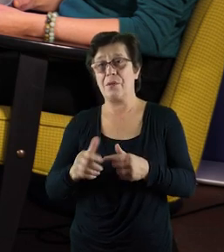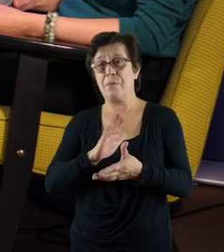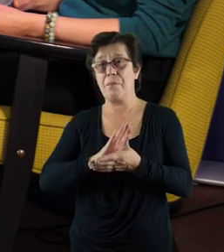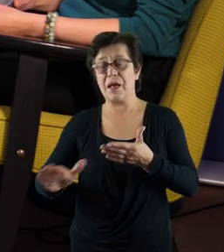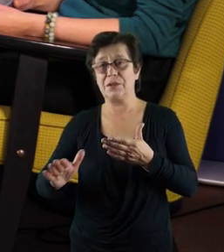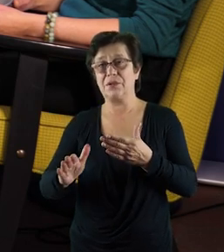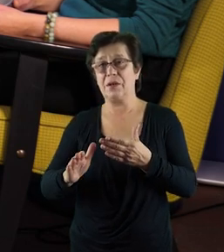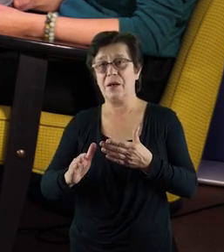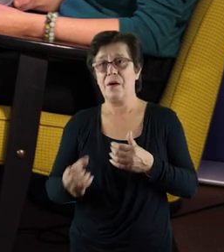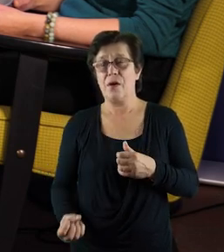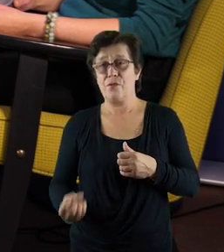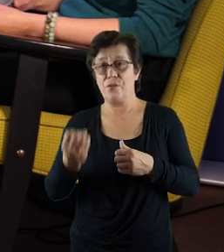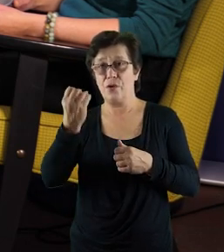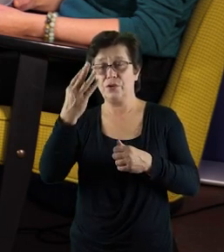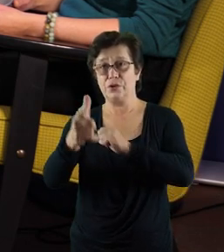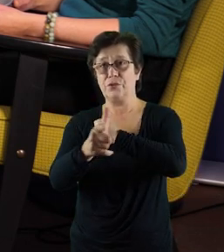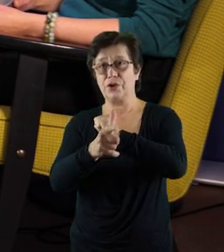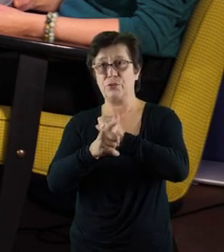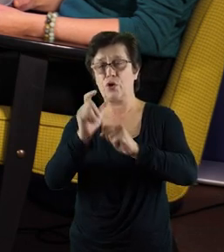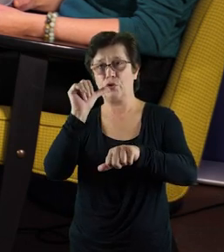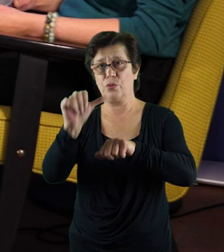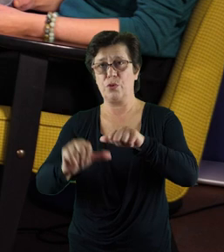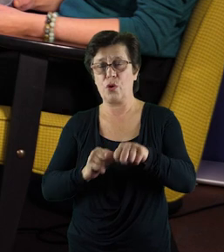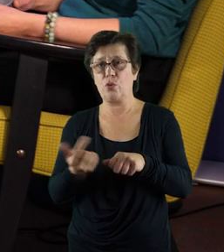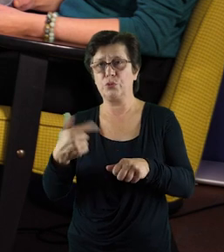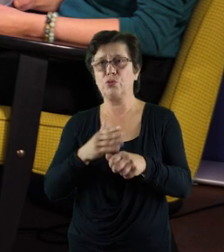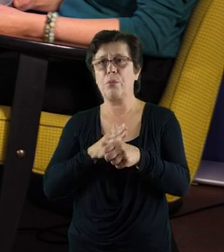wiosny, bo ta wiosna przyszła jakoś późno.